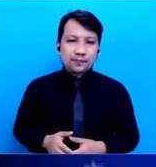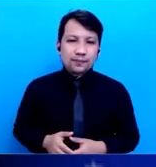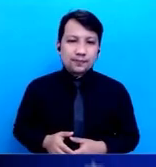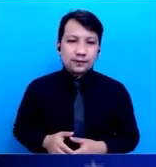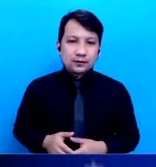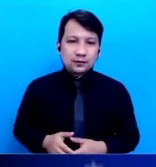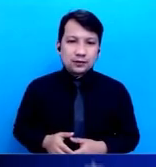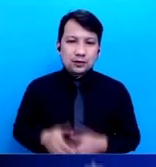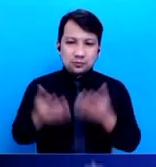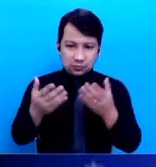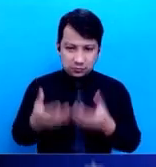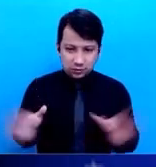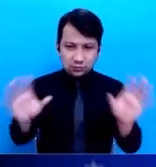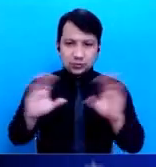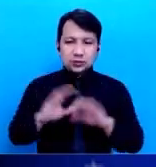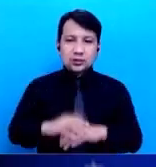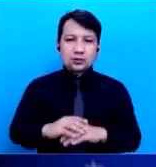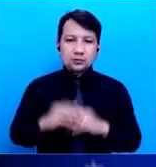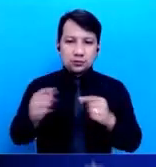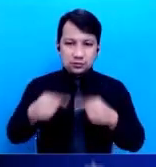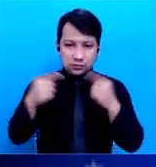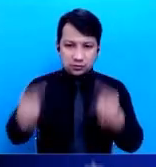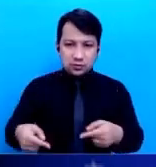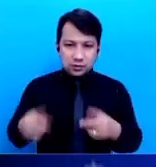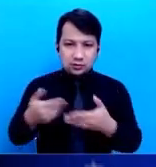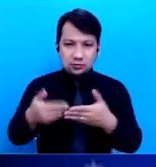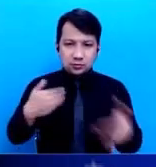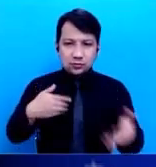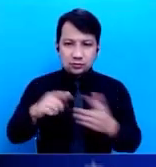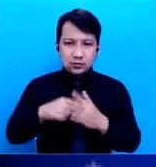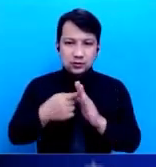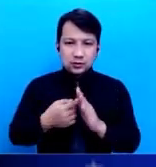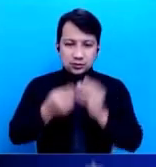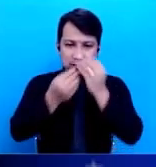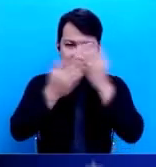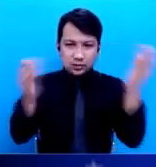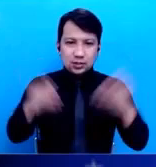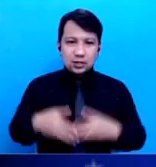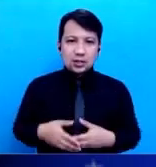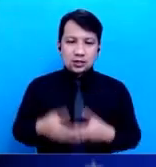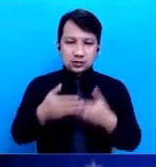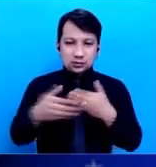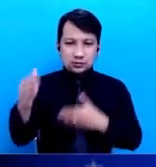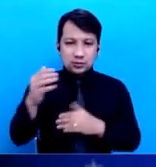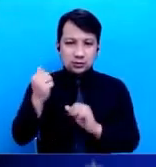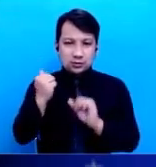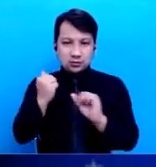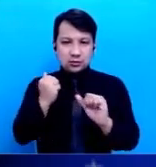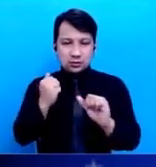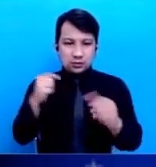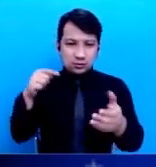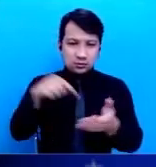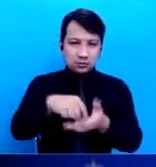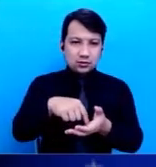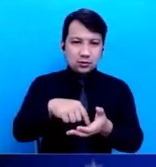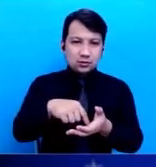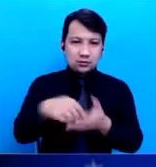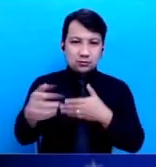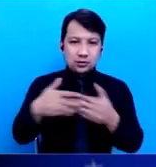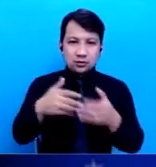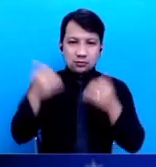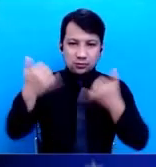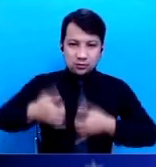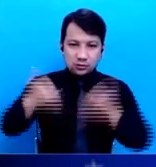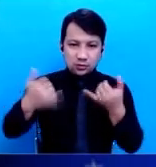Tapos na ang laban bago pa ito magsimula. Yan ay matapos hindi mabigyan ng pagkakataong makapaglaro sa